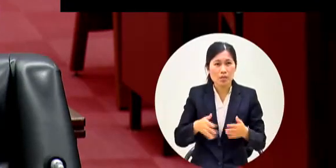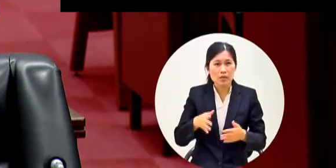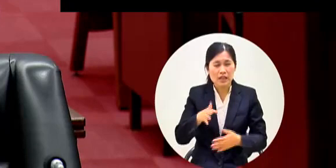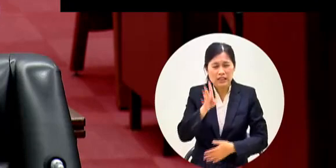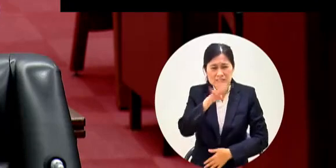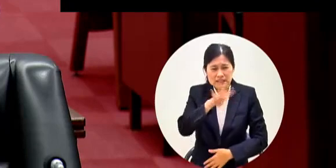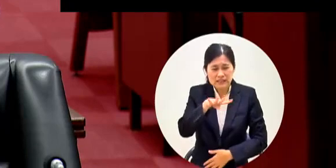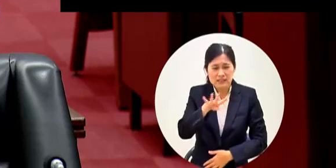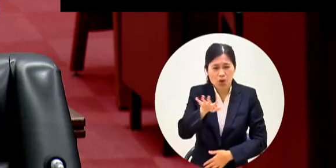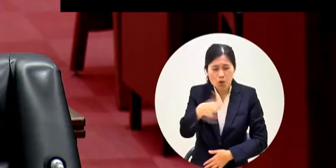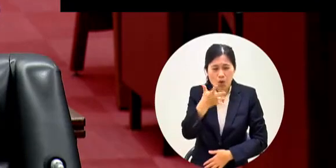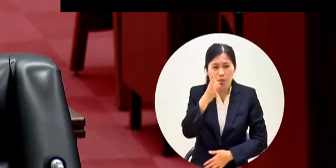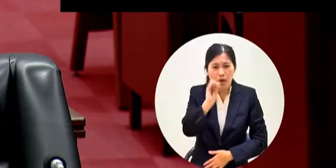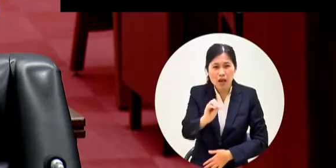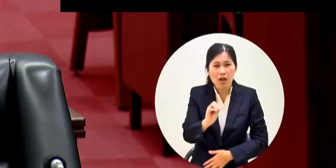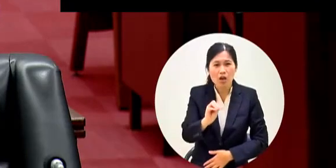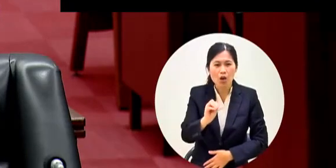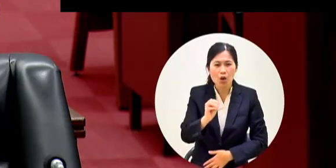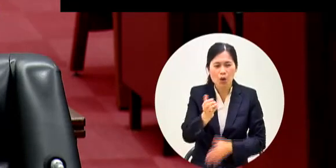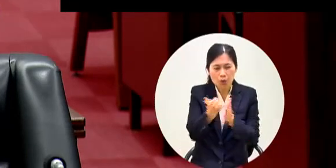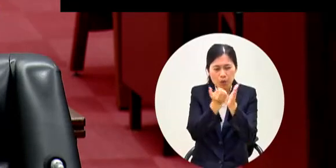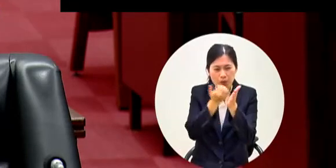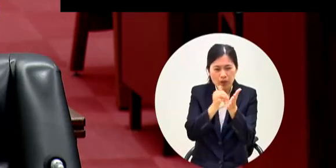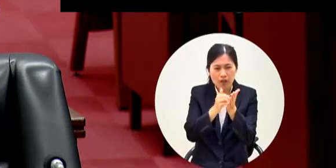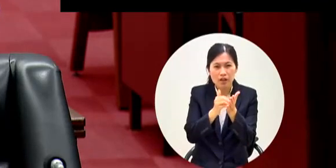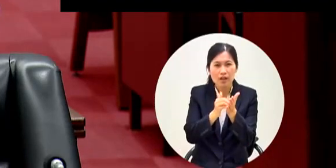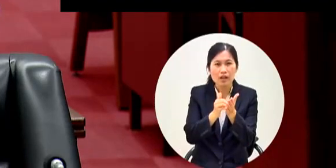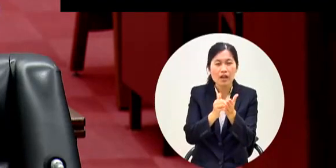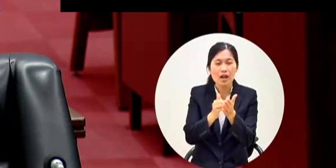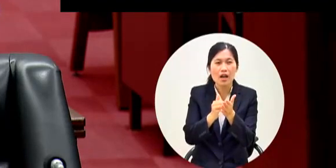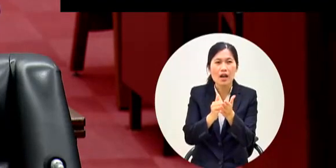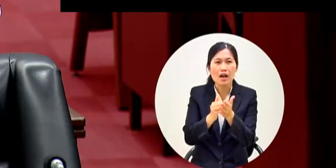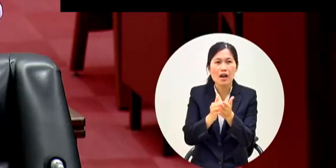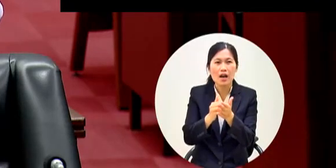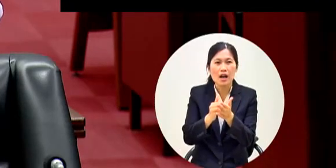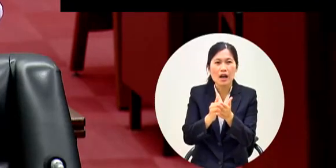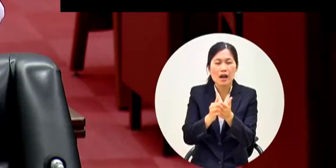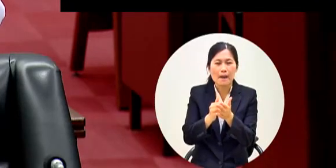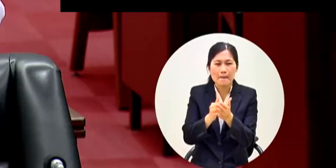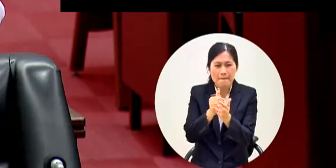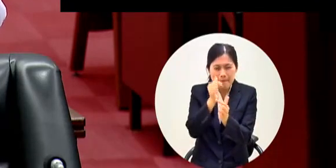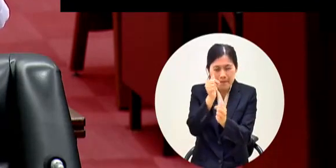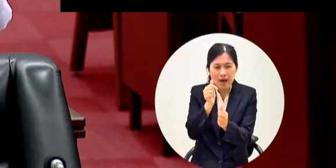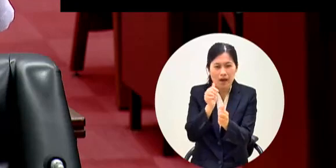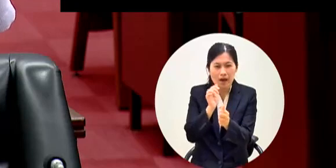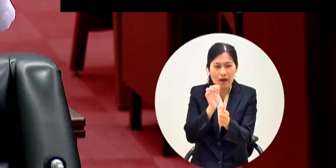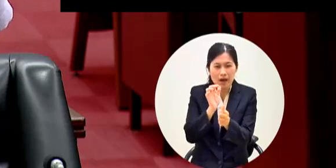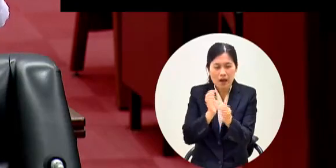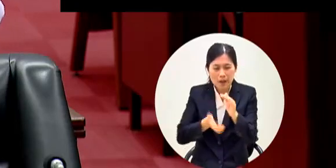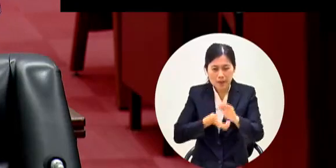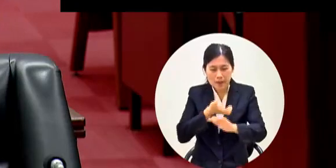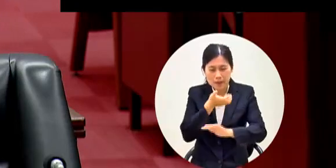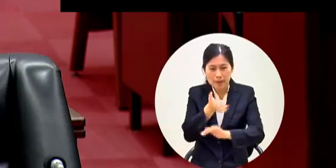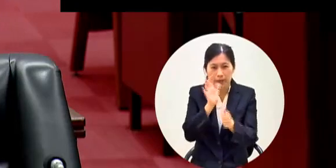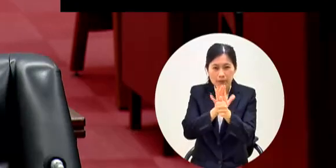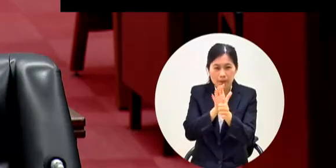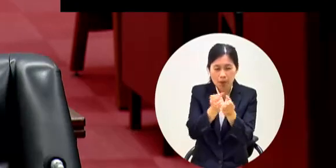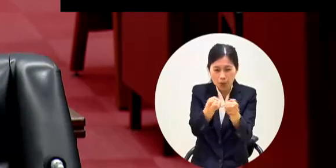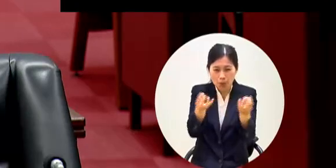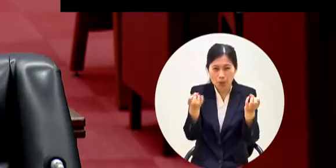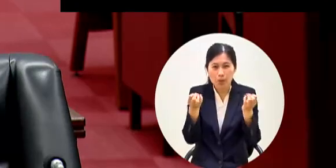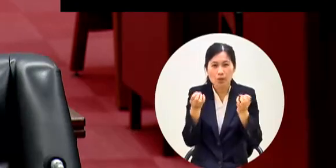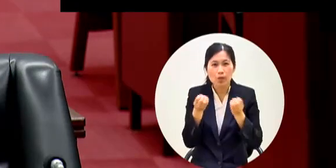第二个，偏乡经费不足，偏乡不足，我刚才已经跟市长报告过